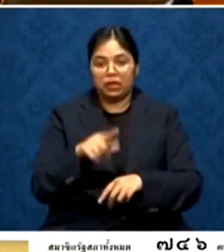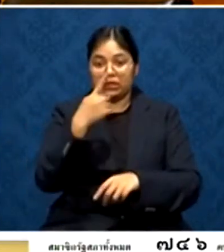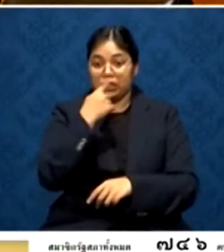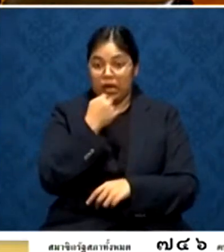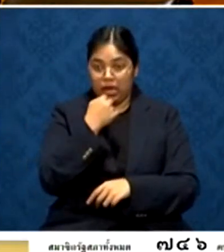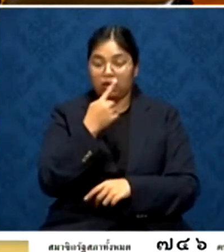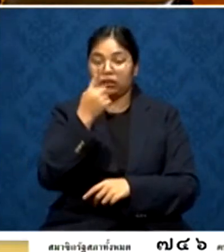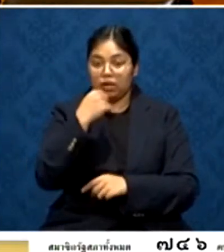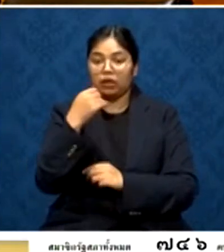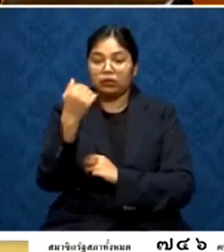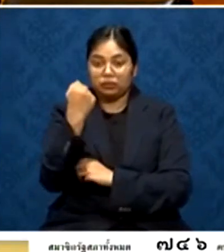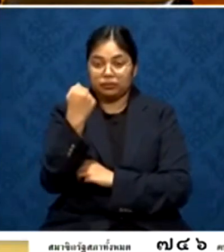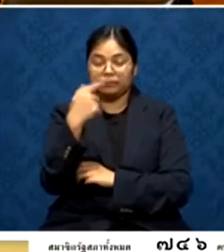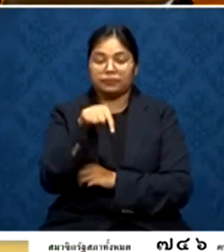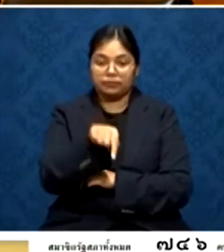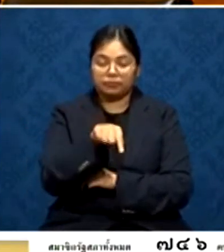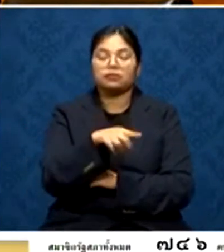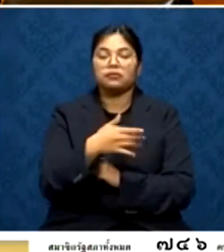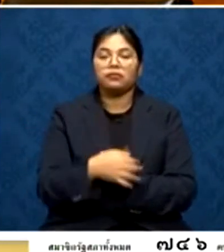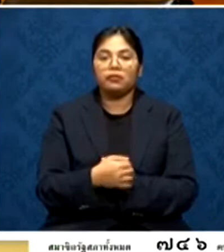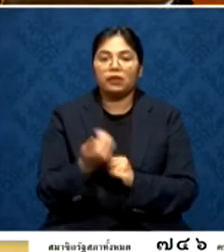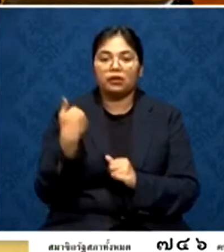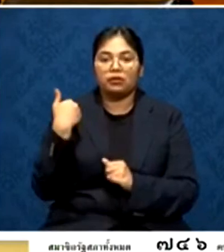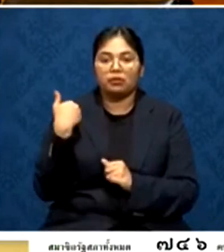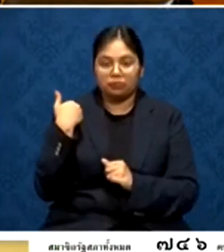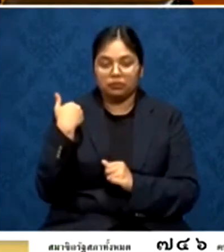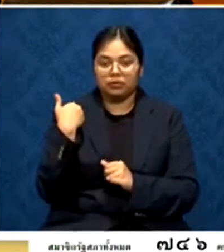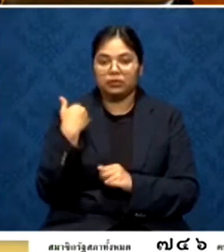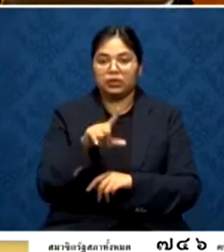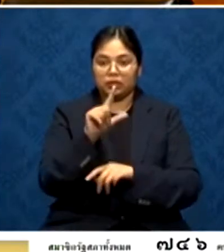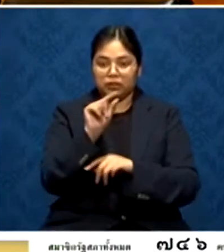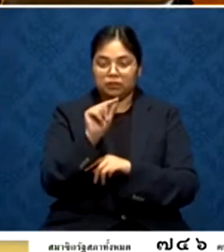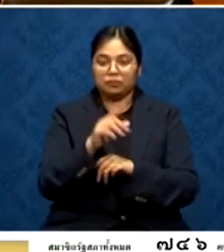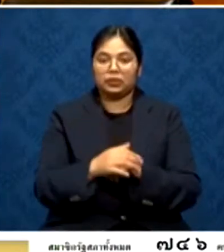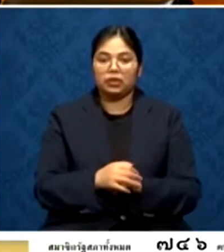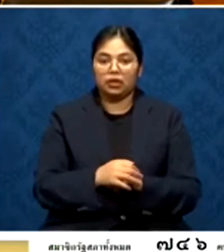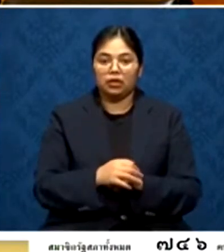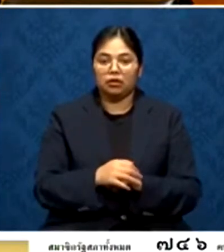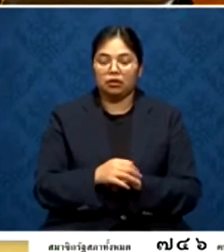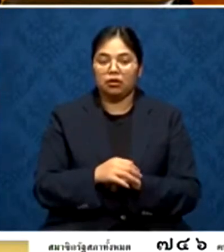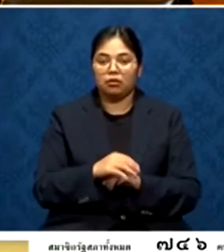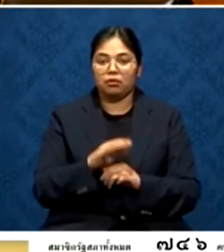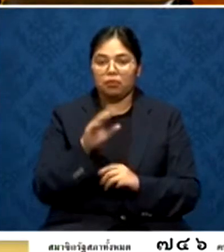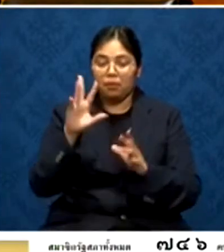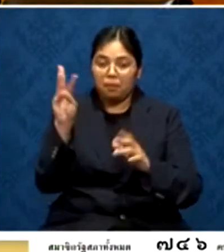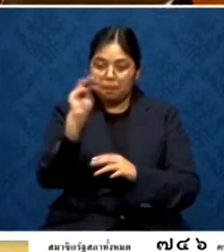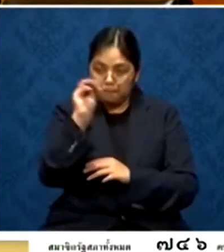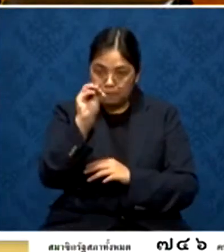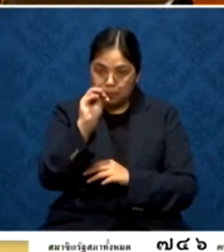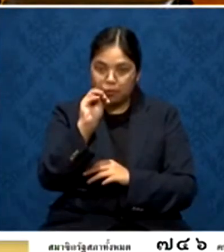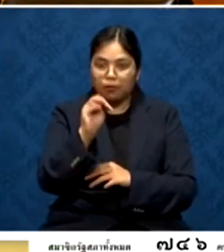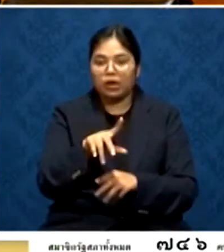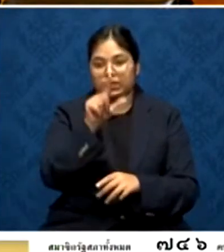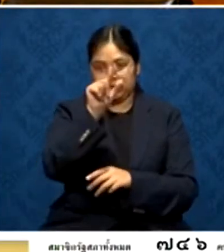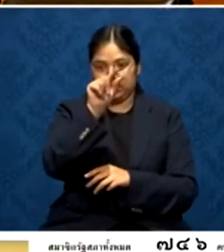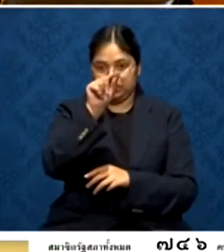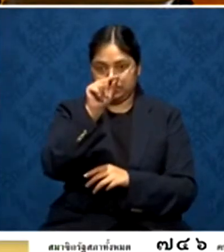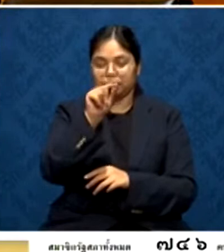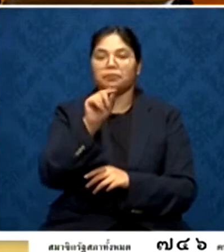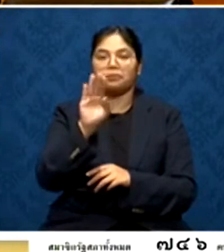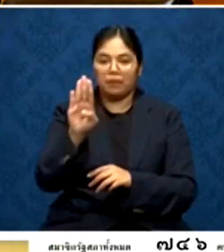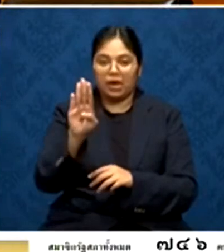แดงและส่วนที่ให้สัมภาษณ์ทางจ้างเดินรถได้แก่สายสีม่วงในราคา20บาทตลอดส